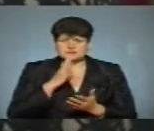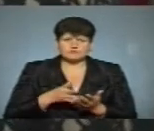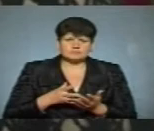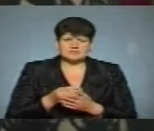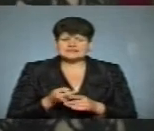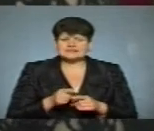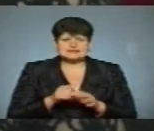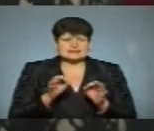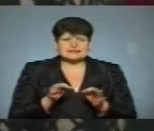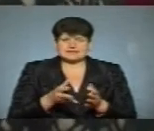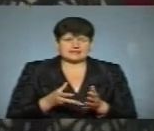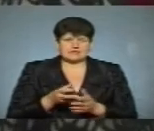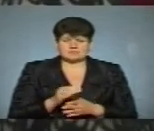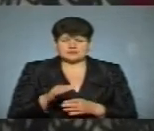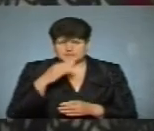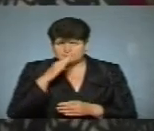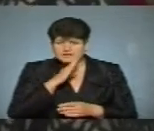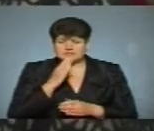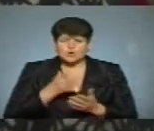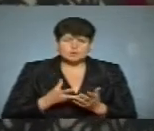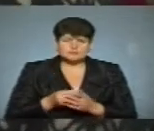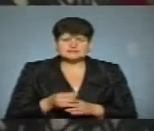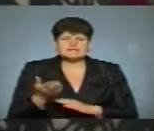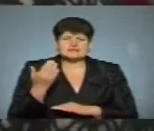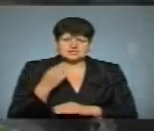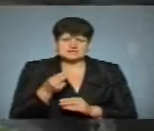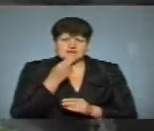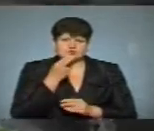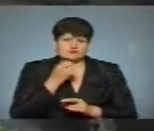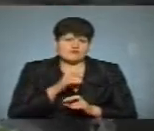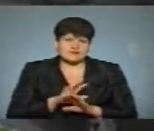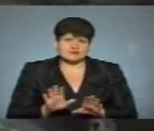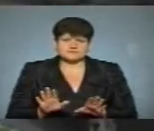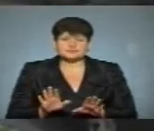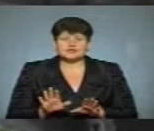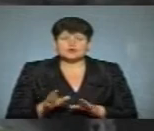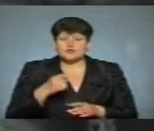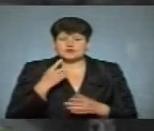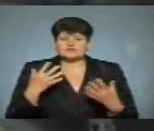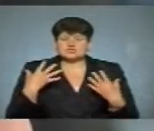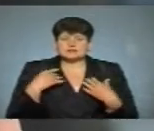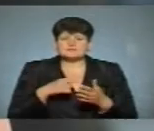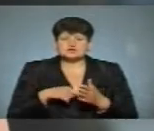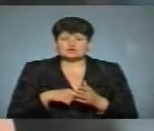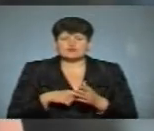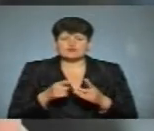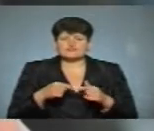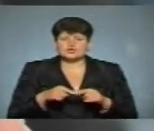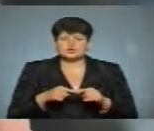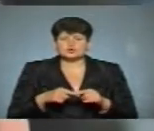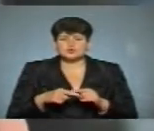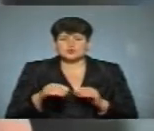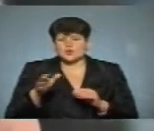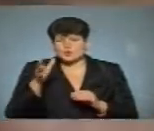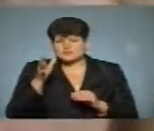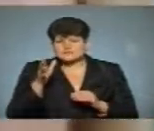це ніяк не вплине. Батьки оплачують, як і раніше, тільки за харчування. Як розповіла начальниця міського відділу освіти Ольга Похиляк,